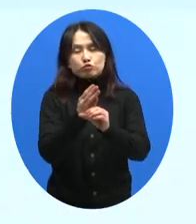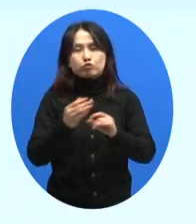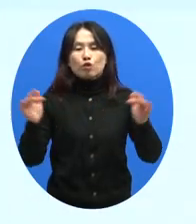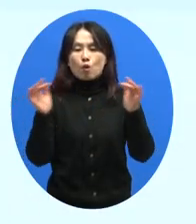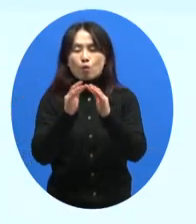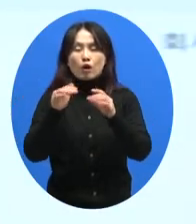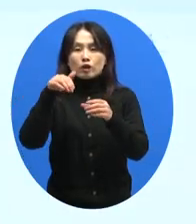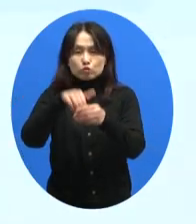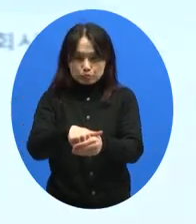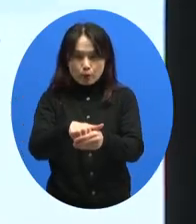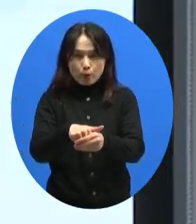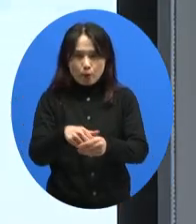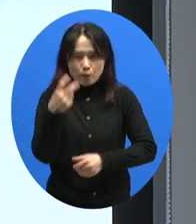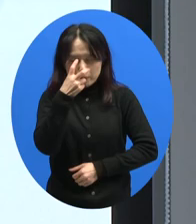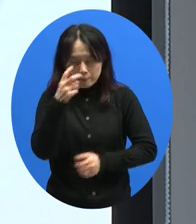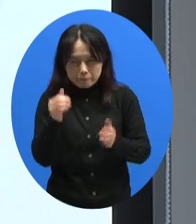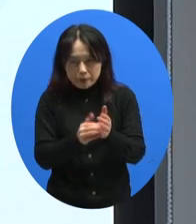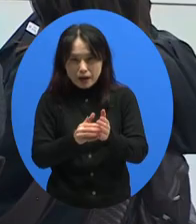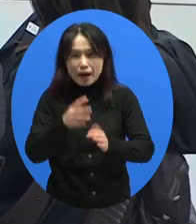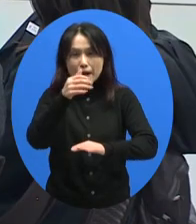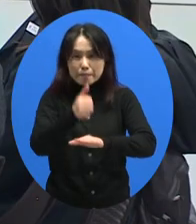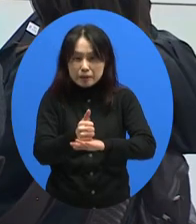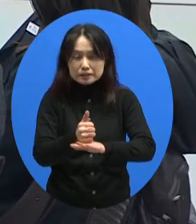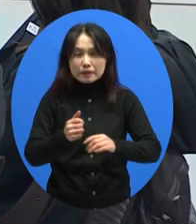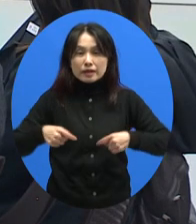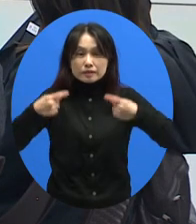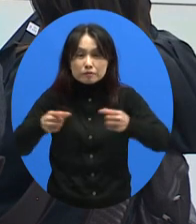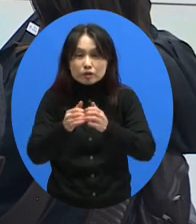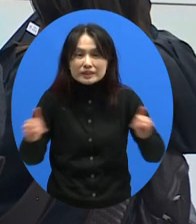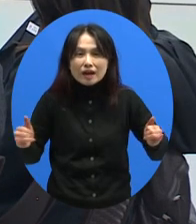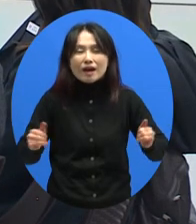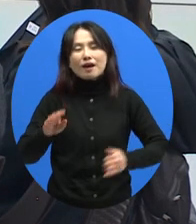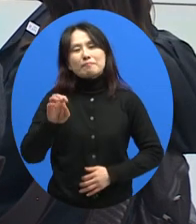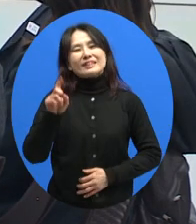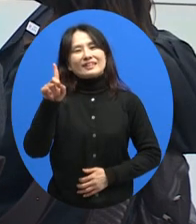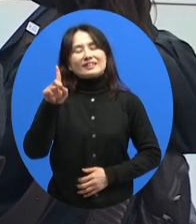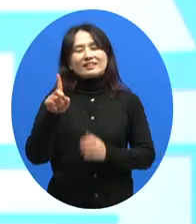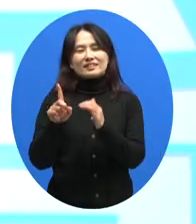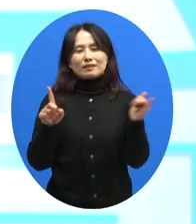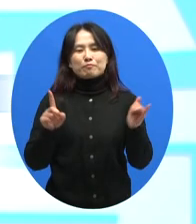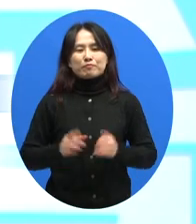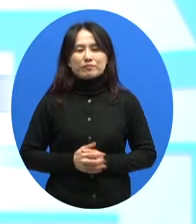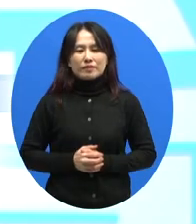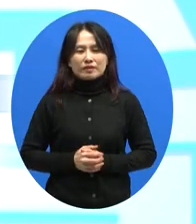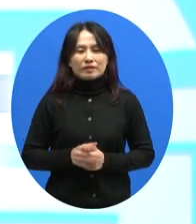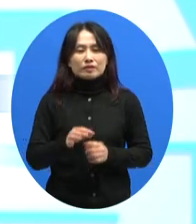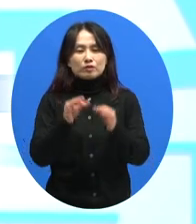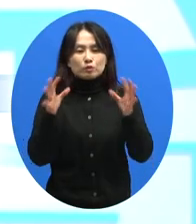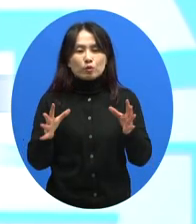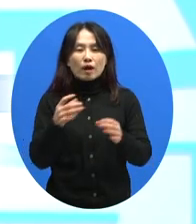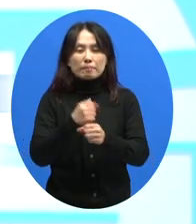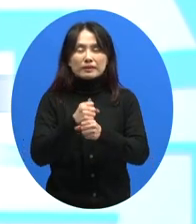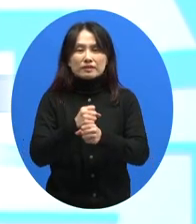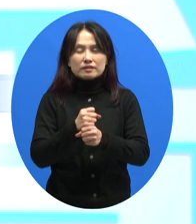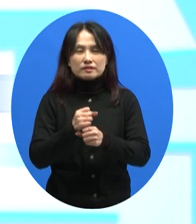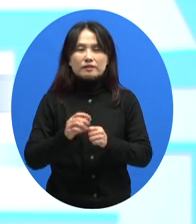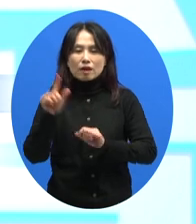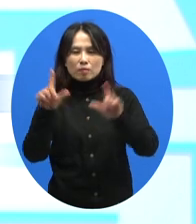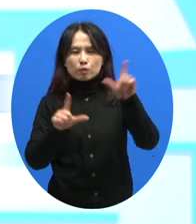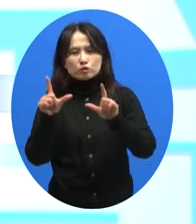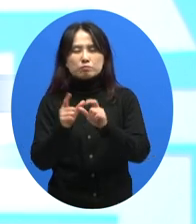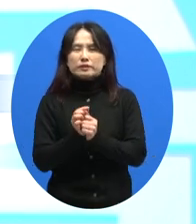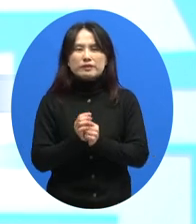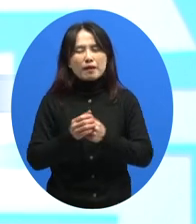투표 등의 심사를 거쳐 이 본선 무대에 오른 진출작이 41건입니다. 그동안 형성되었던 우리 틀을 깨는 발람을